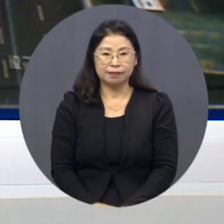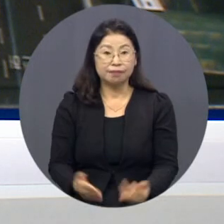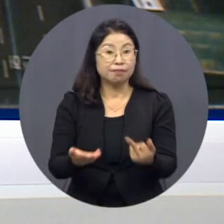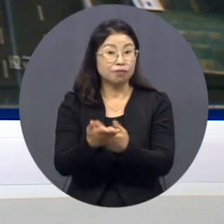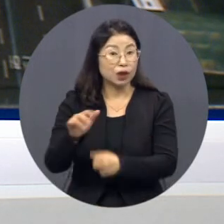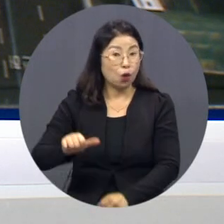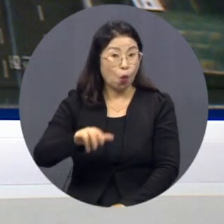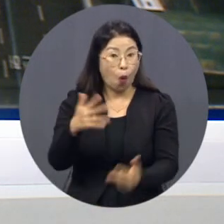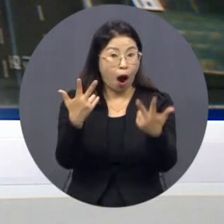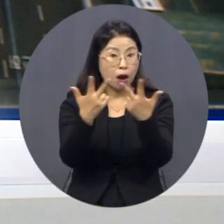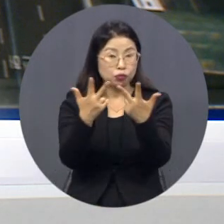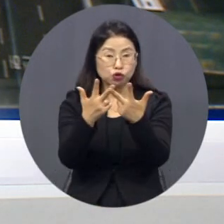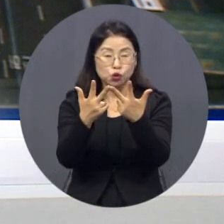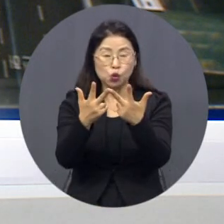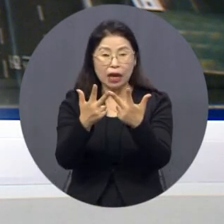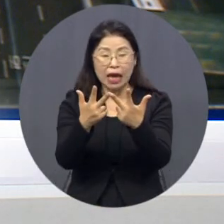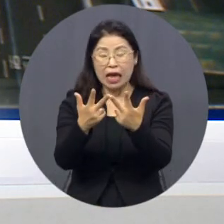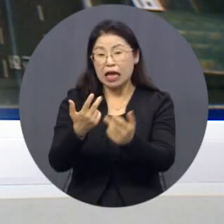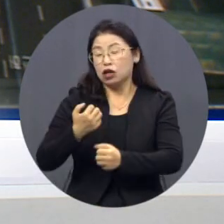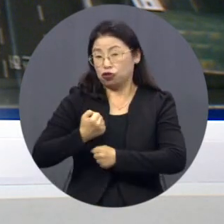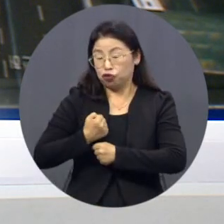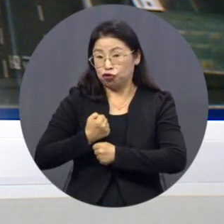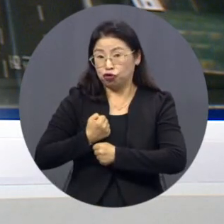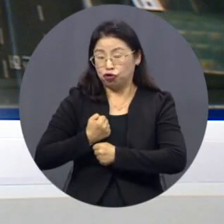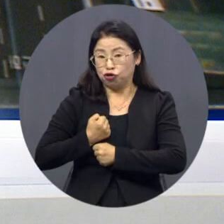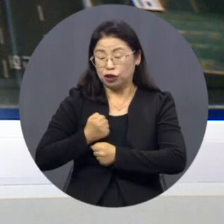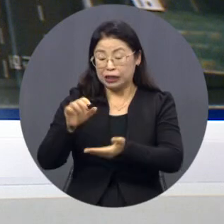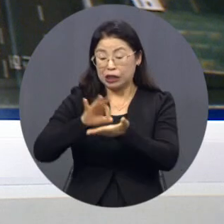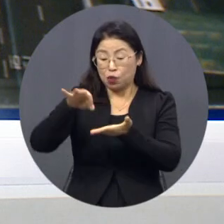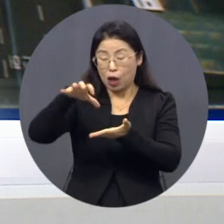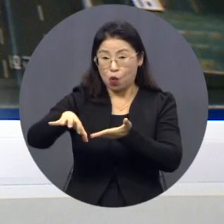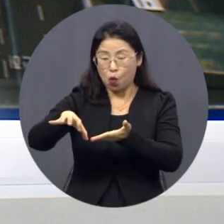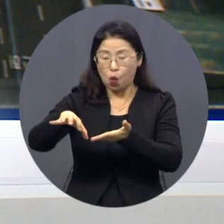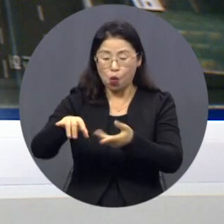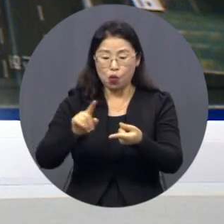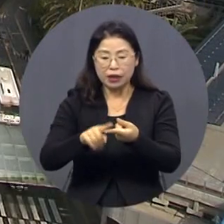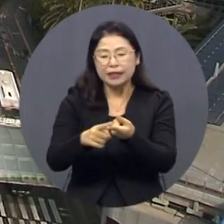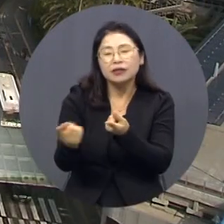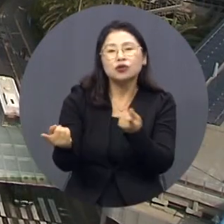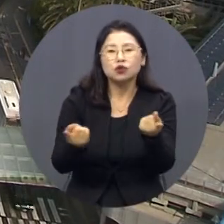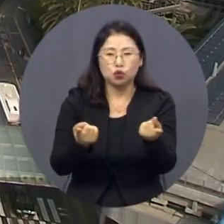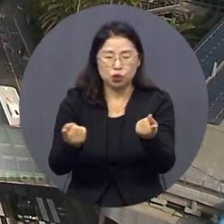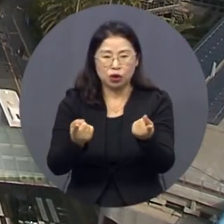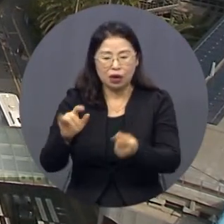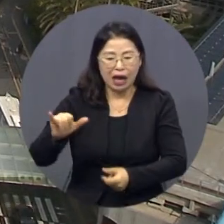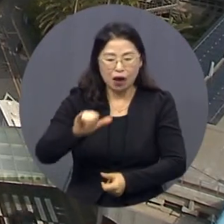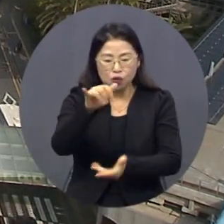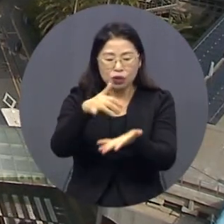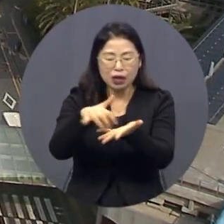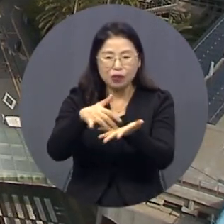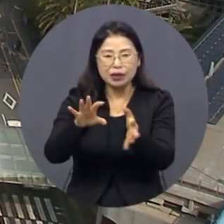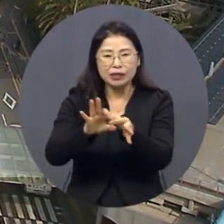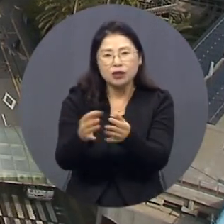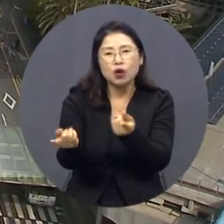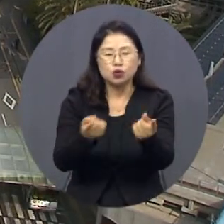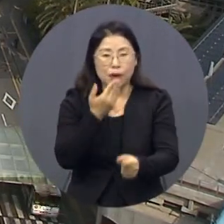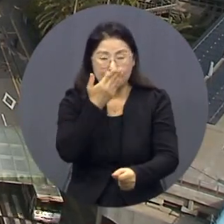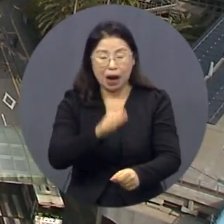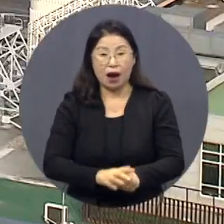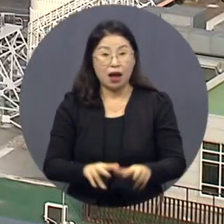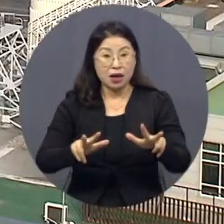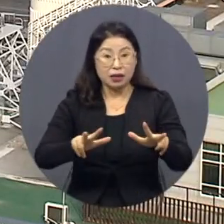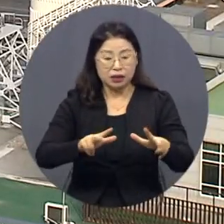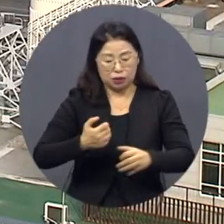제주공항 북쪽에 군 공역이 조정돼 늘어나는 항공 교통량을 수용할 수 있게 됐습니다 국토교통부와